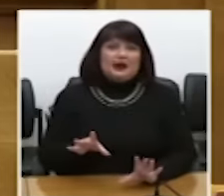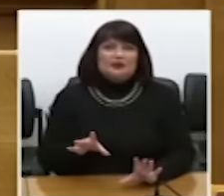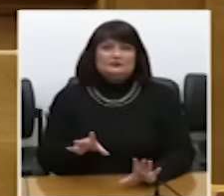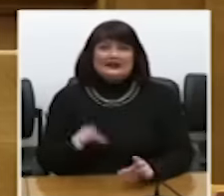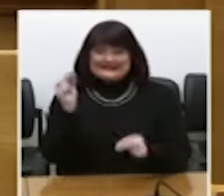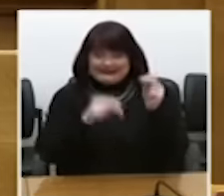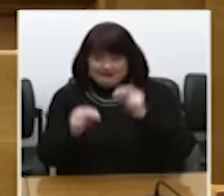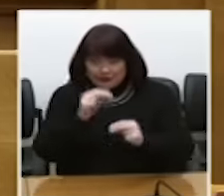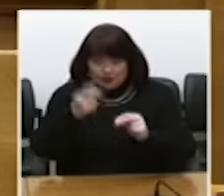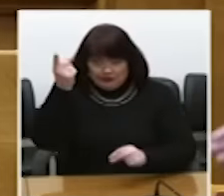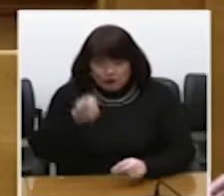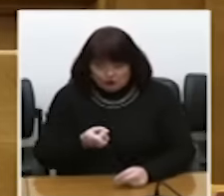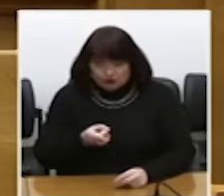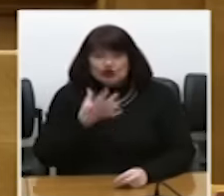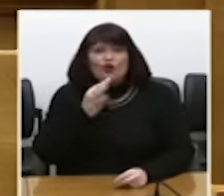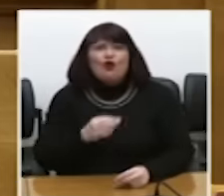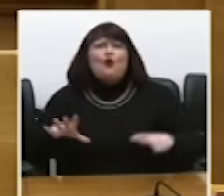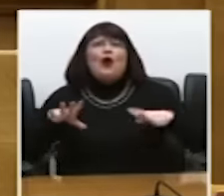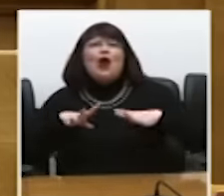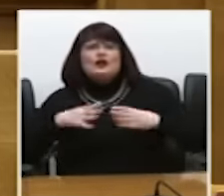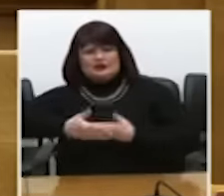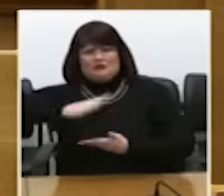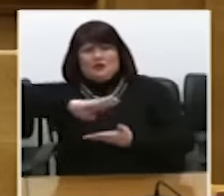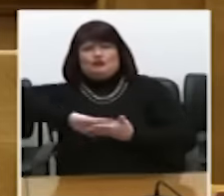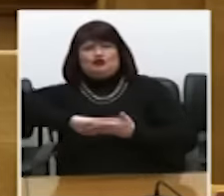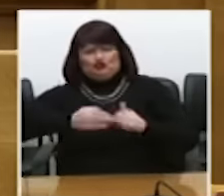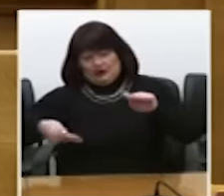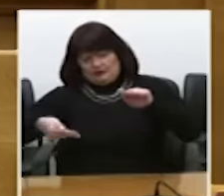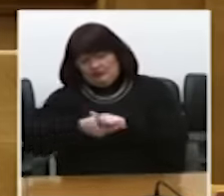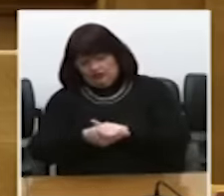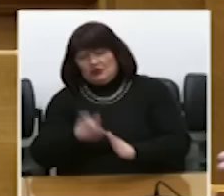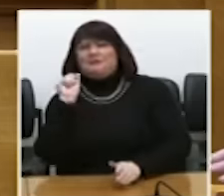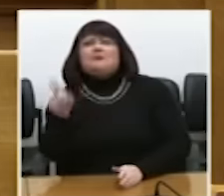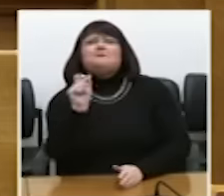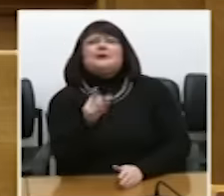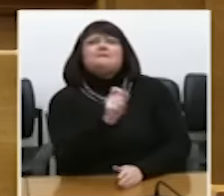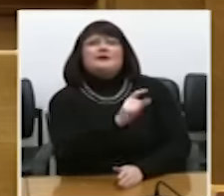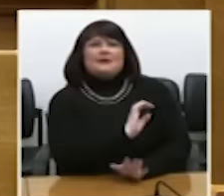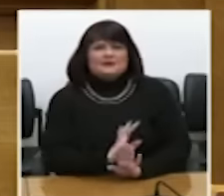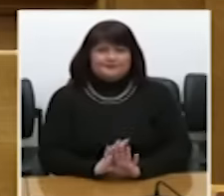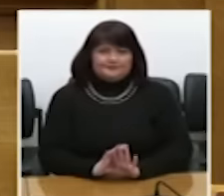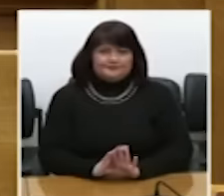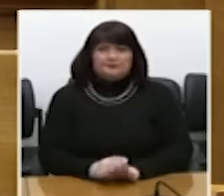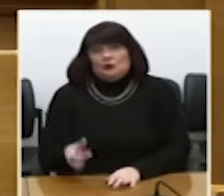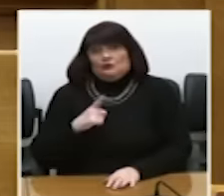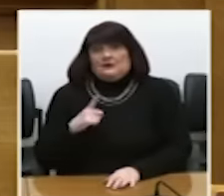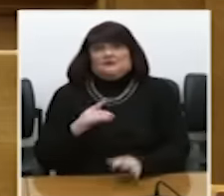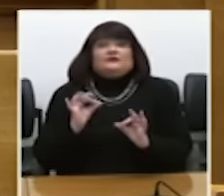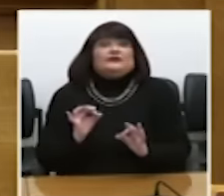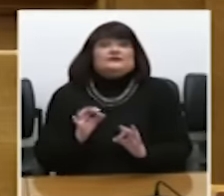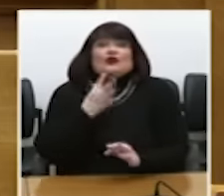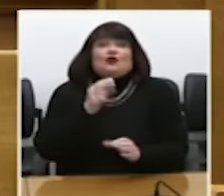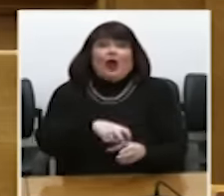λαού εξαιτίας της επιστολικής ψήφου. Βέβαια, αυτό είναι 100% αναμενόμενο, αφού η αποχή